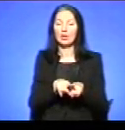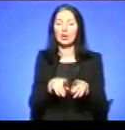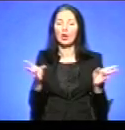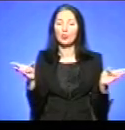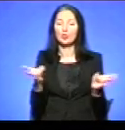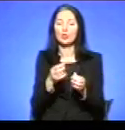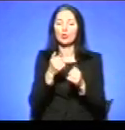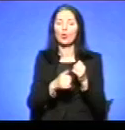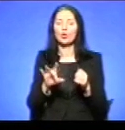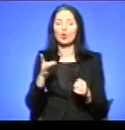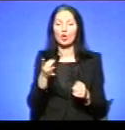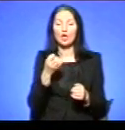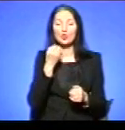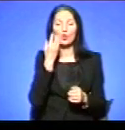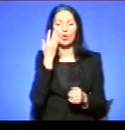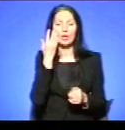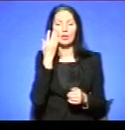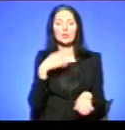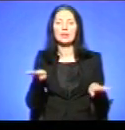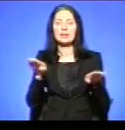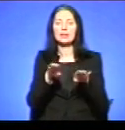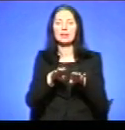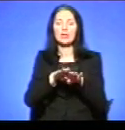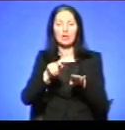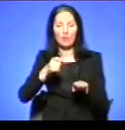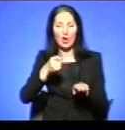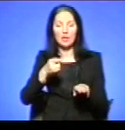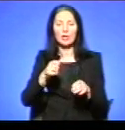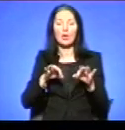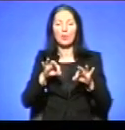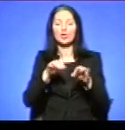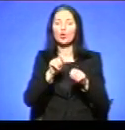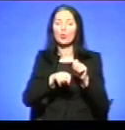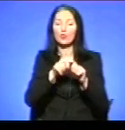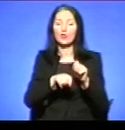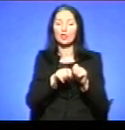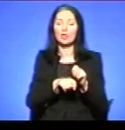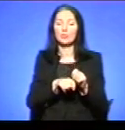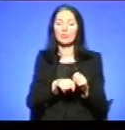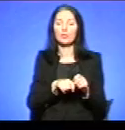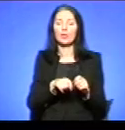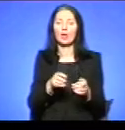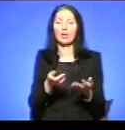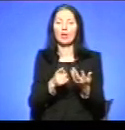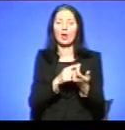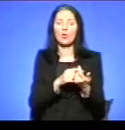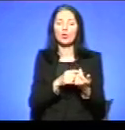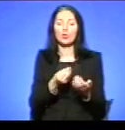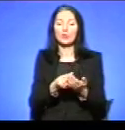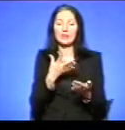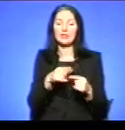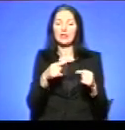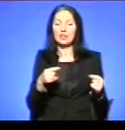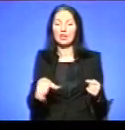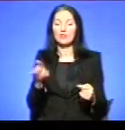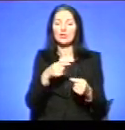потрібно кожного разу, коли закриваєте автомобіль, все ж таки на всяк випадок перевірити. На рахунок цінних речей в автомобілі, тобто всі цінні